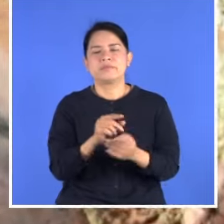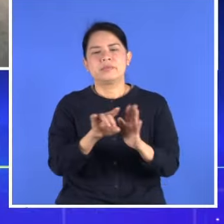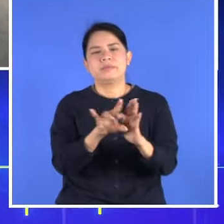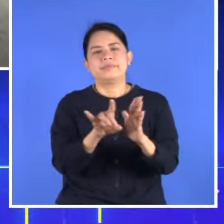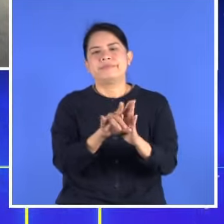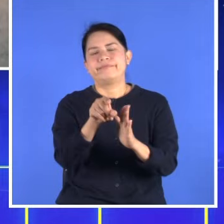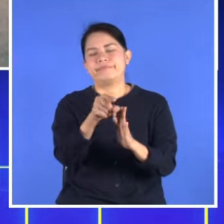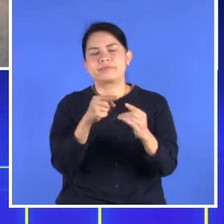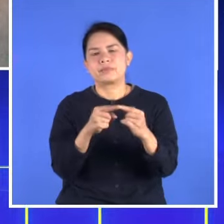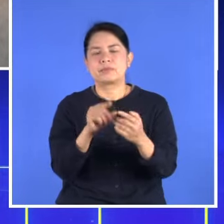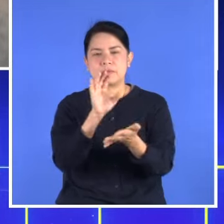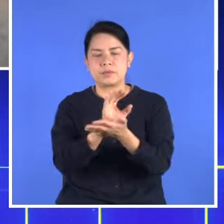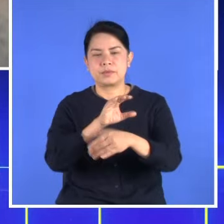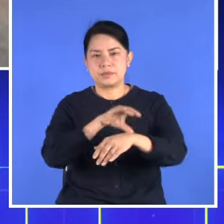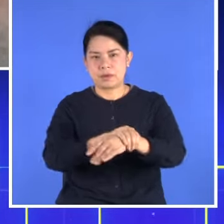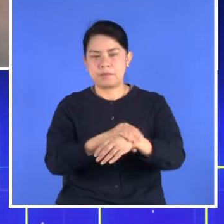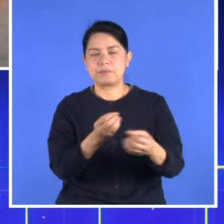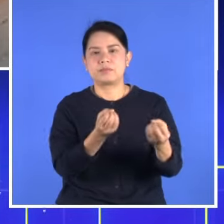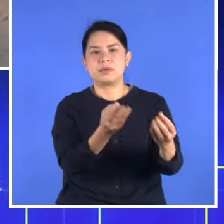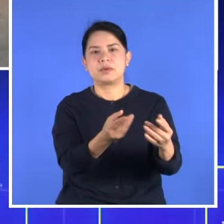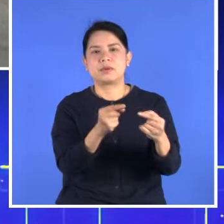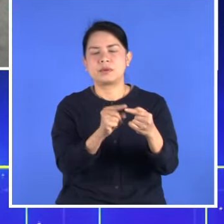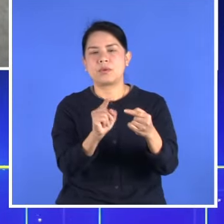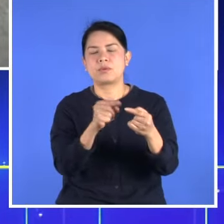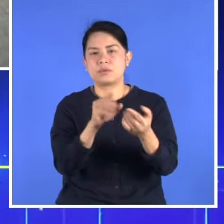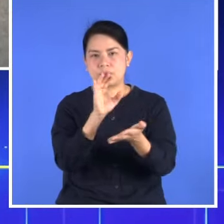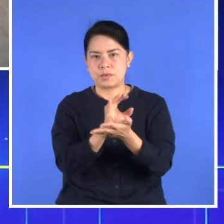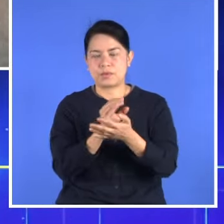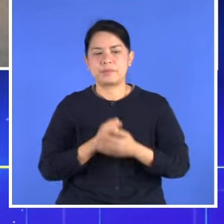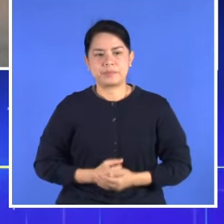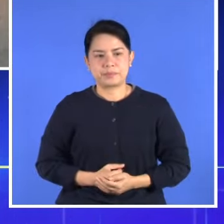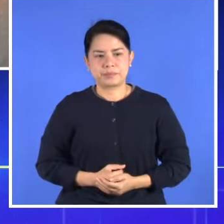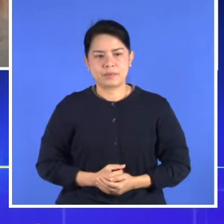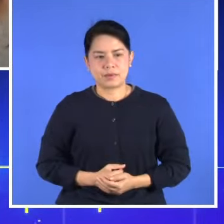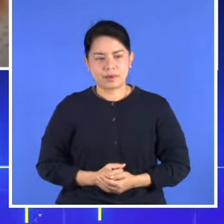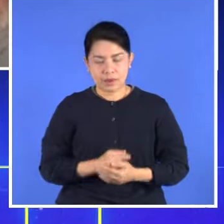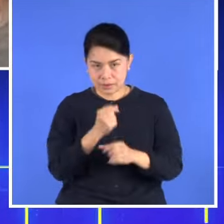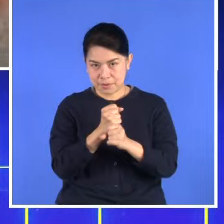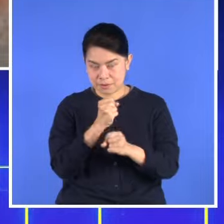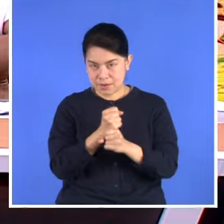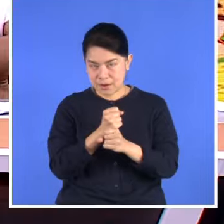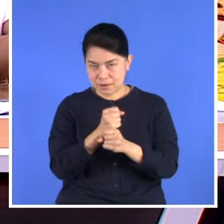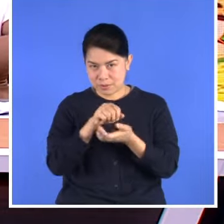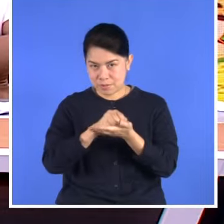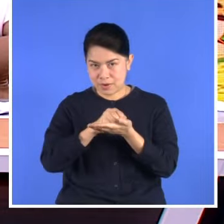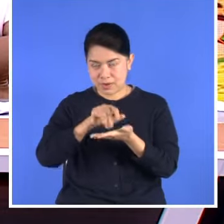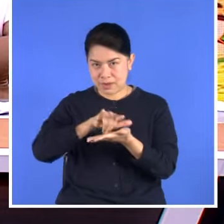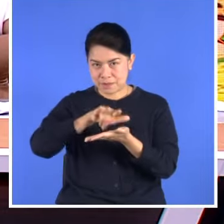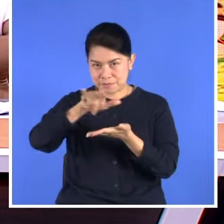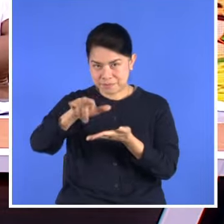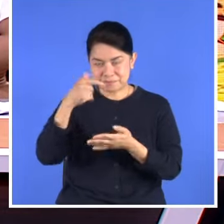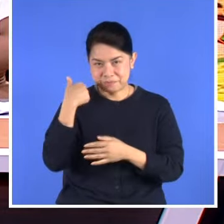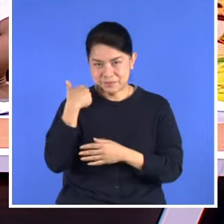วไปโรงพักนะบาดเจ็บอีกตั้งหาก เป็นสจ๊วตสายการบินช่องแอร ์ นะคะบินไม่กลับหลับไม่ตื่นฟื้นไม่มี บิน